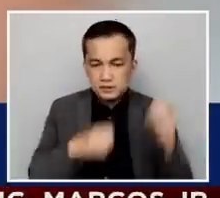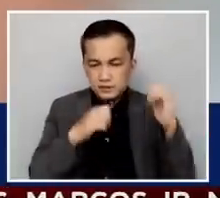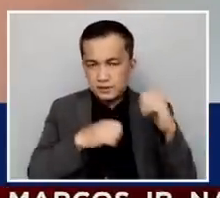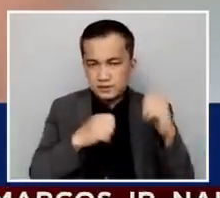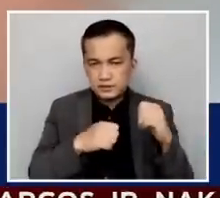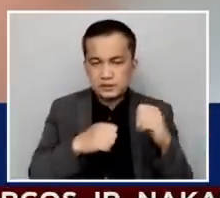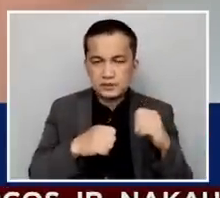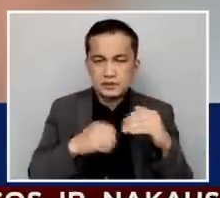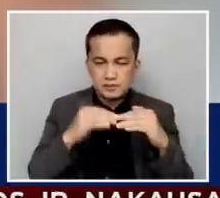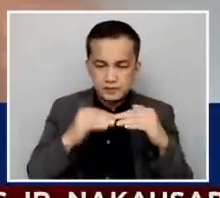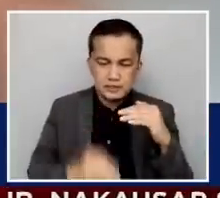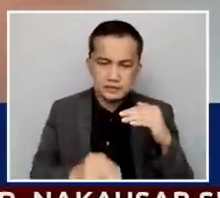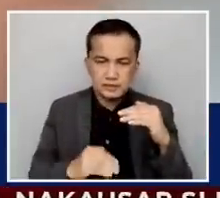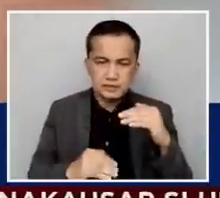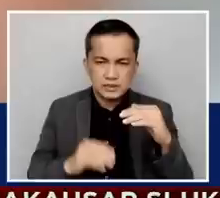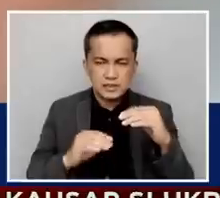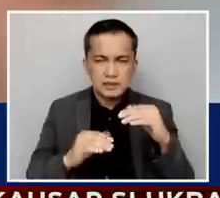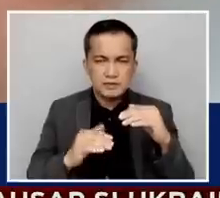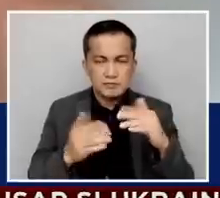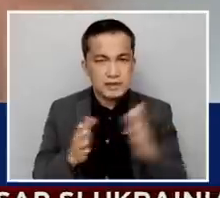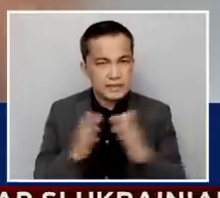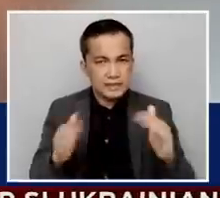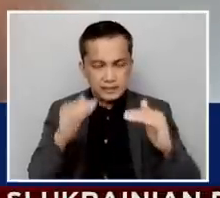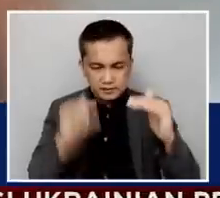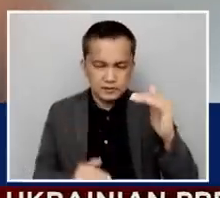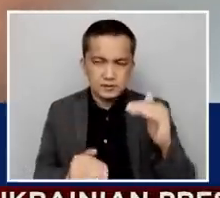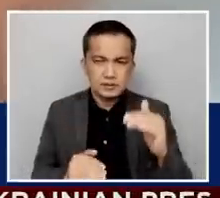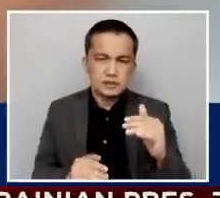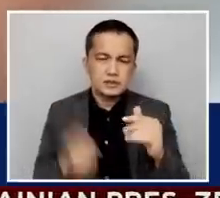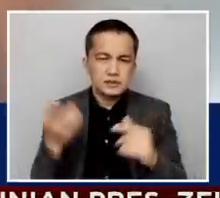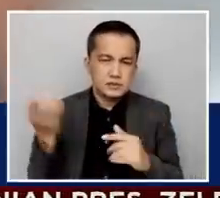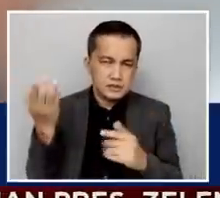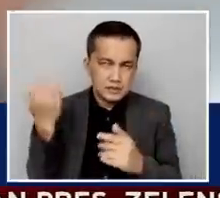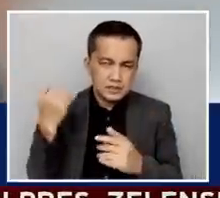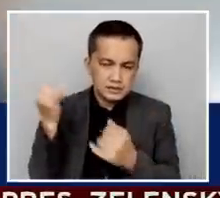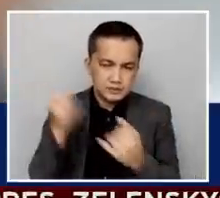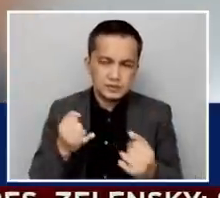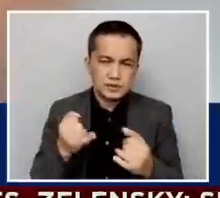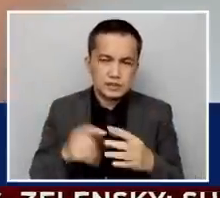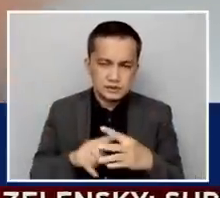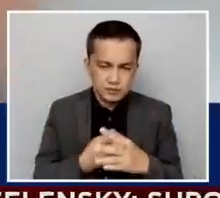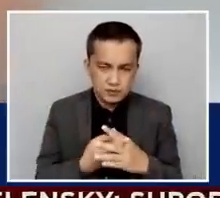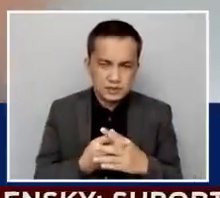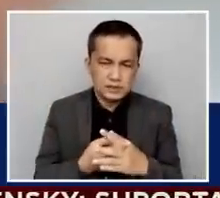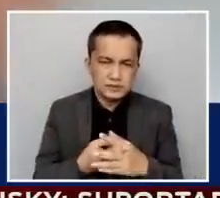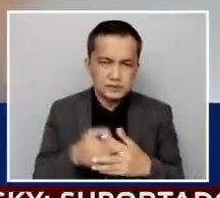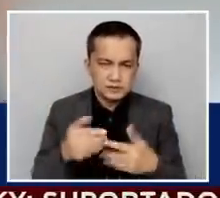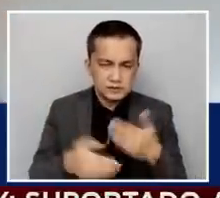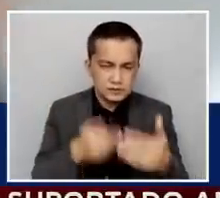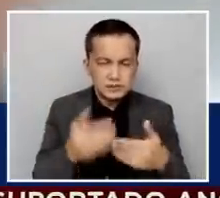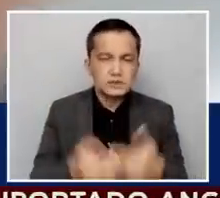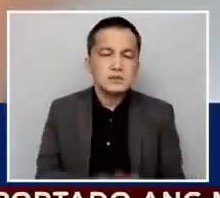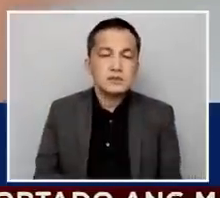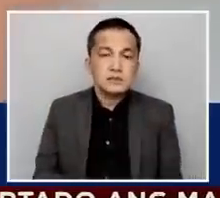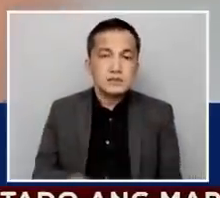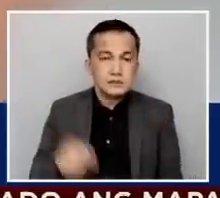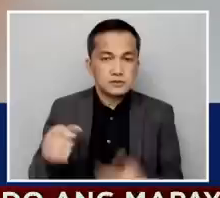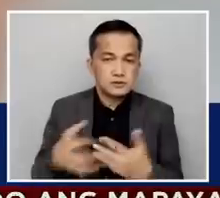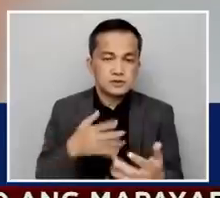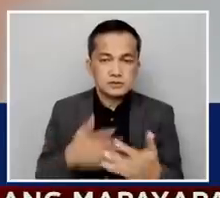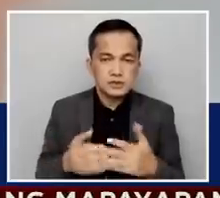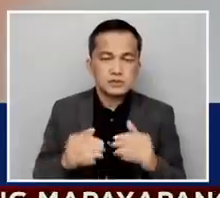go down substantially in last import and then nung umpisa ng milling. However, yes, it did go